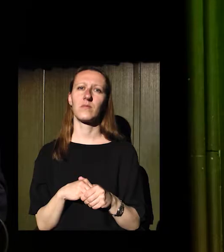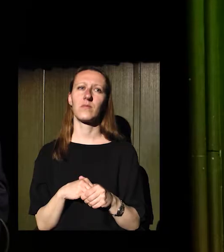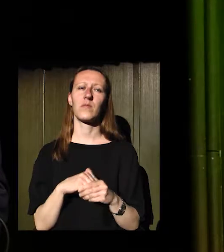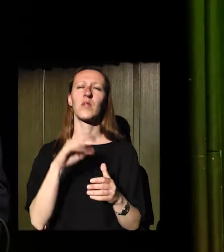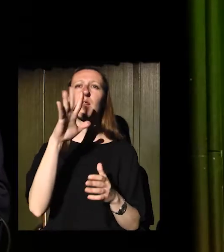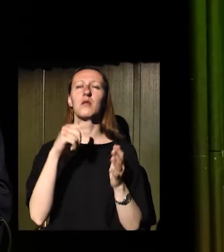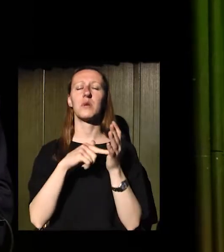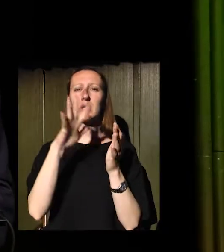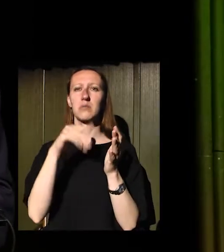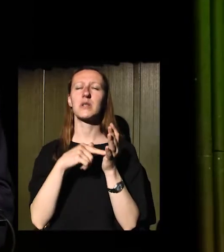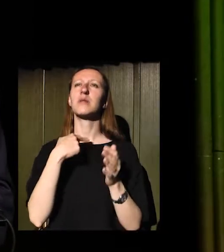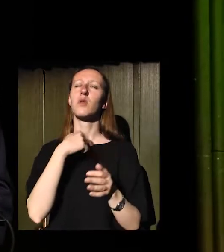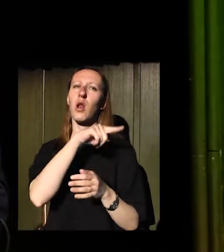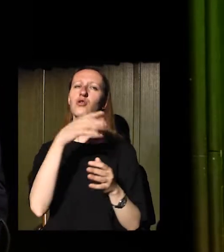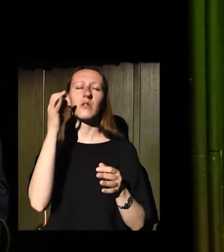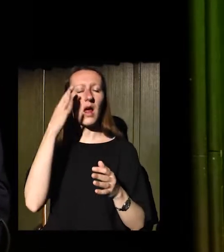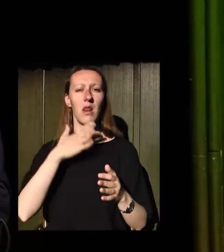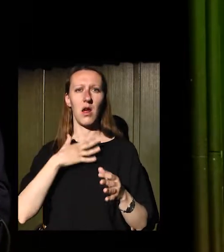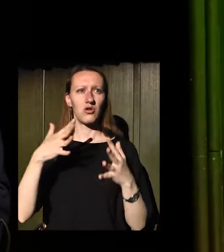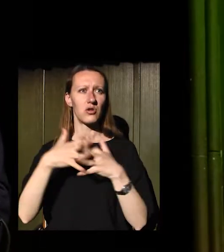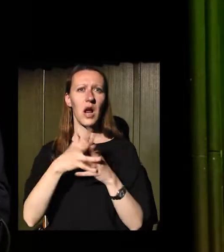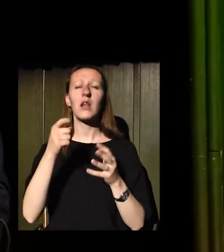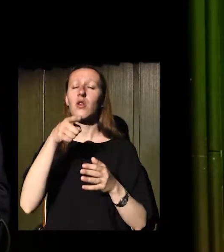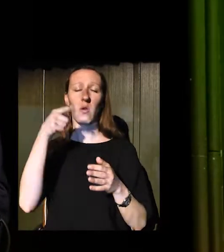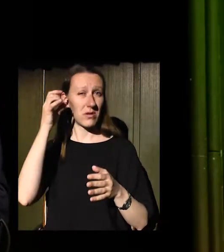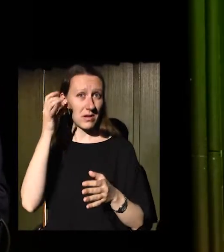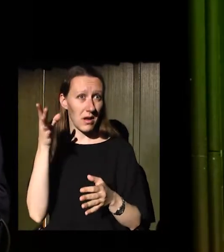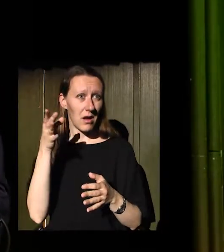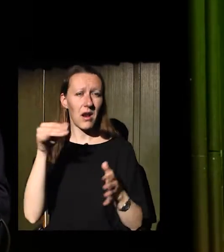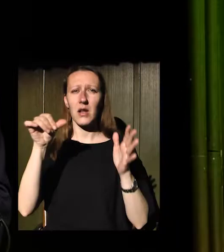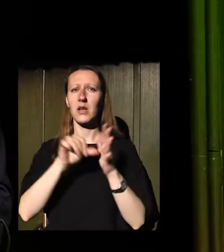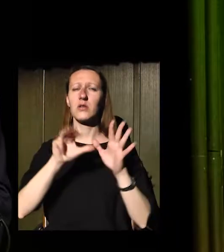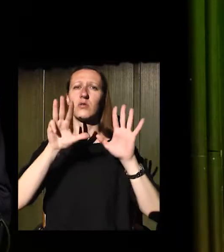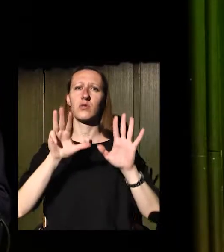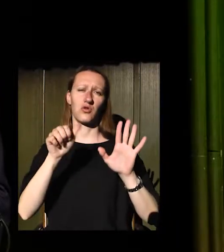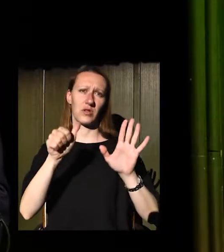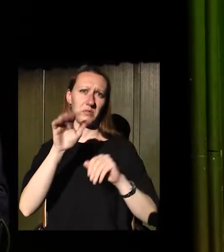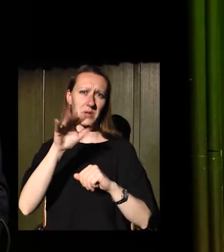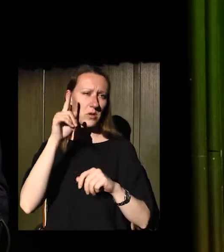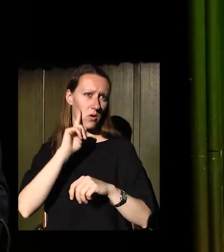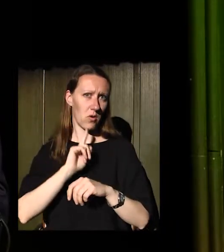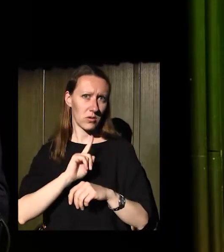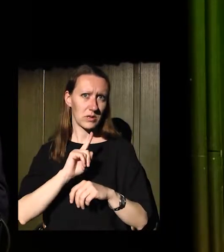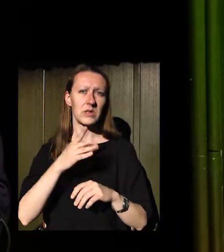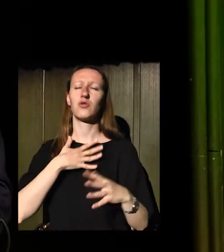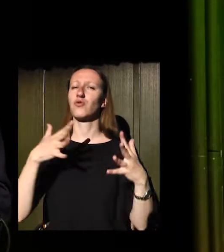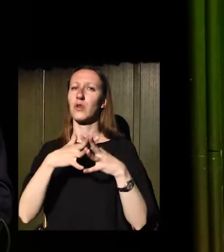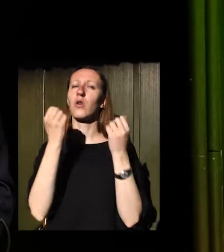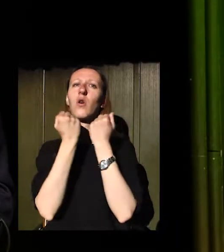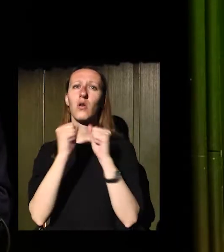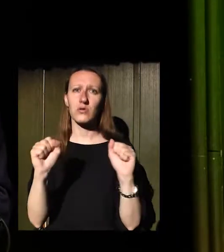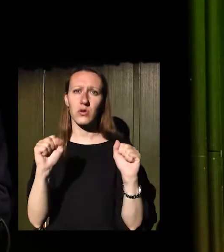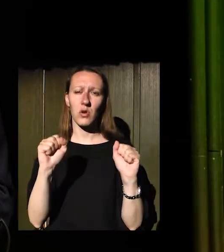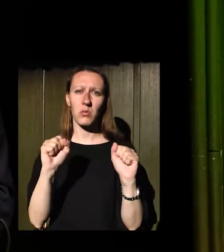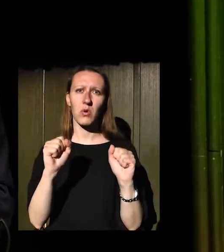5. svibanj proglašen je danom našeg grada, jer je tog dana, 1945. godine, naš grad